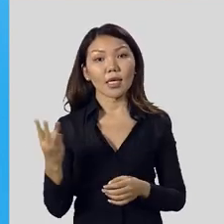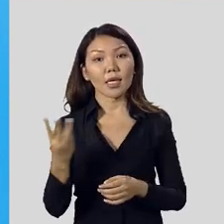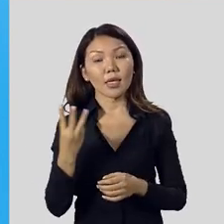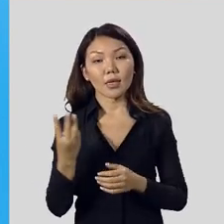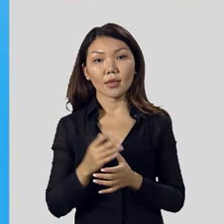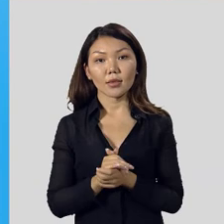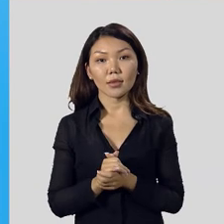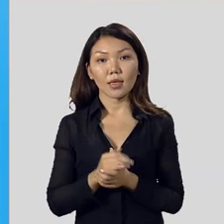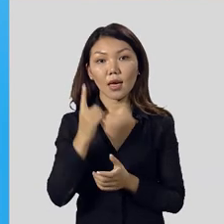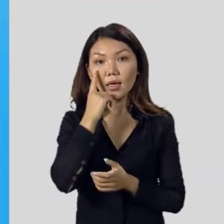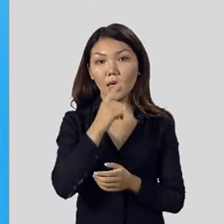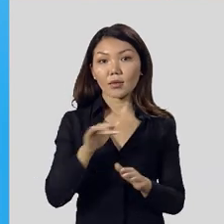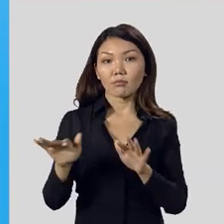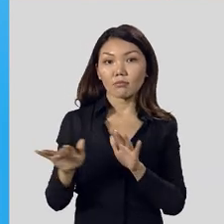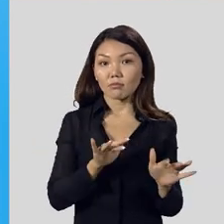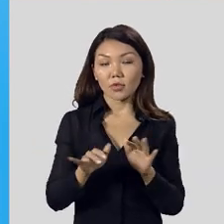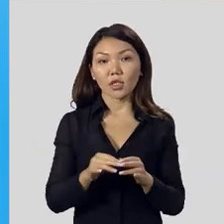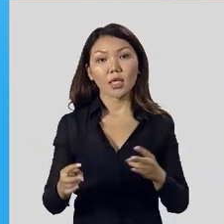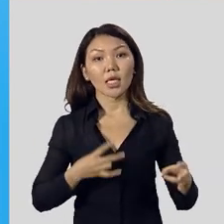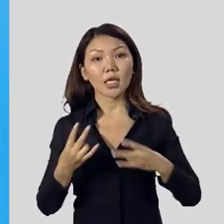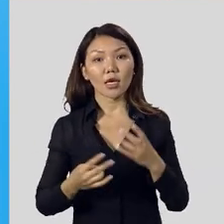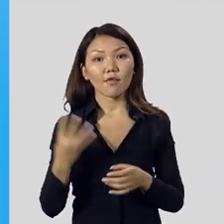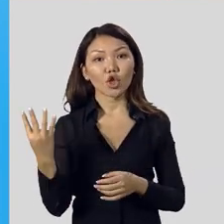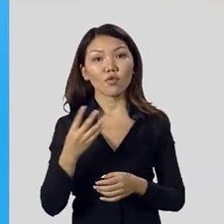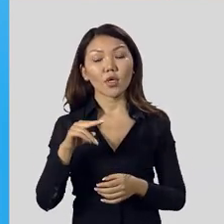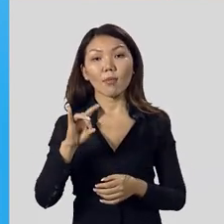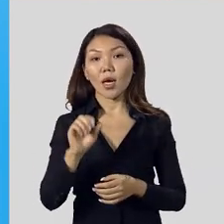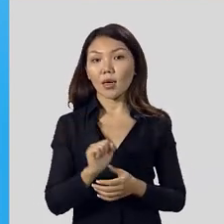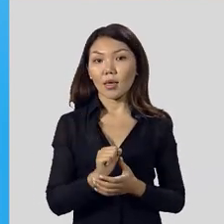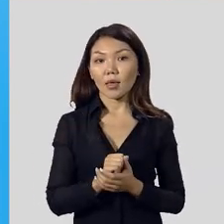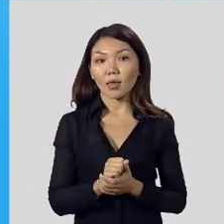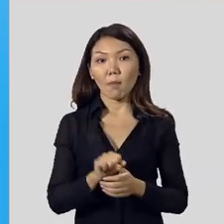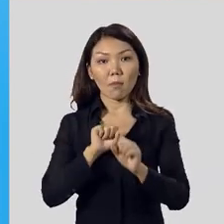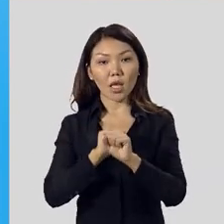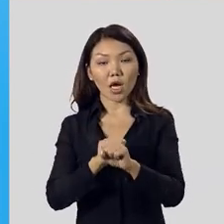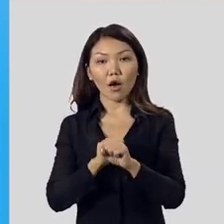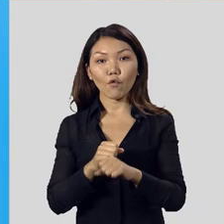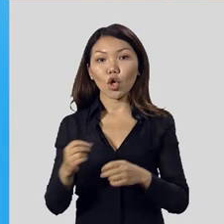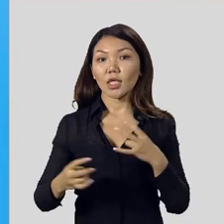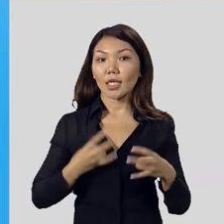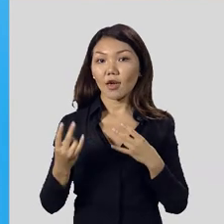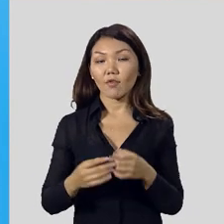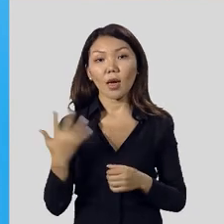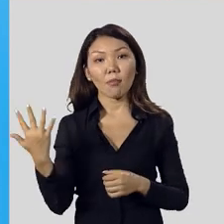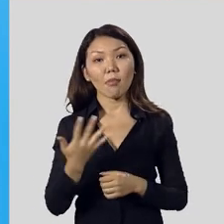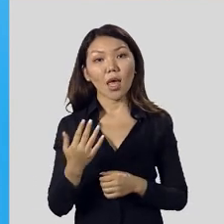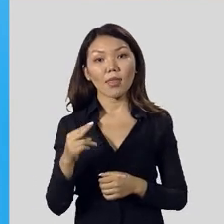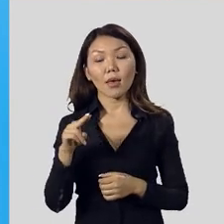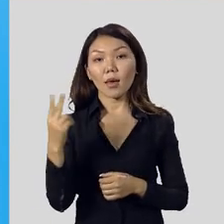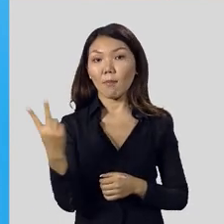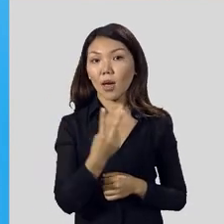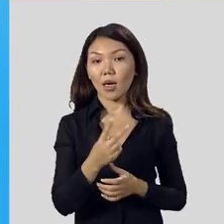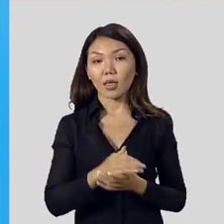– глазодвигательный нерв. Четвертая пара – блоковой нерв. Пятая пара